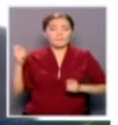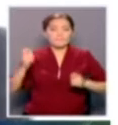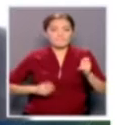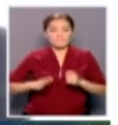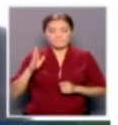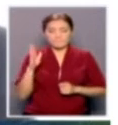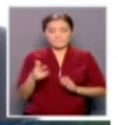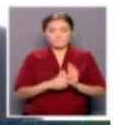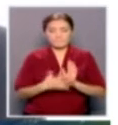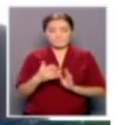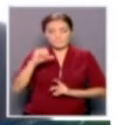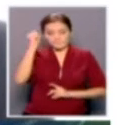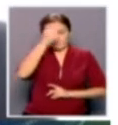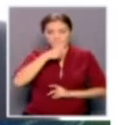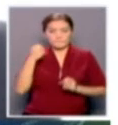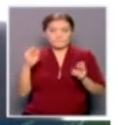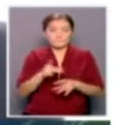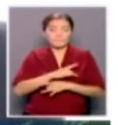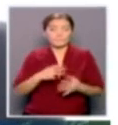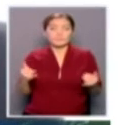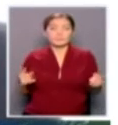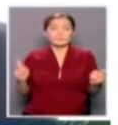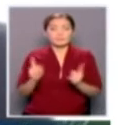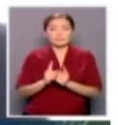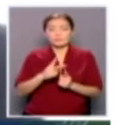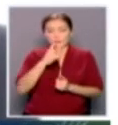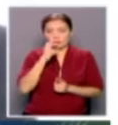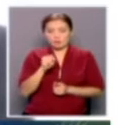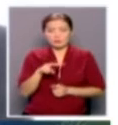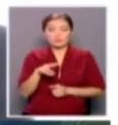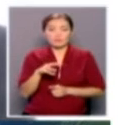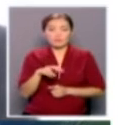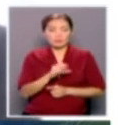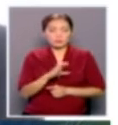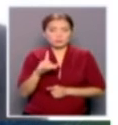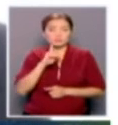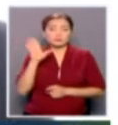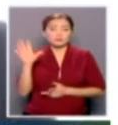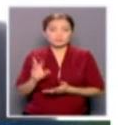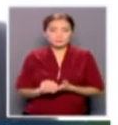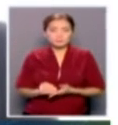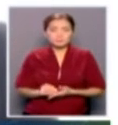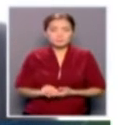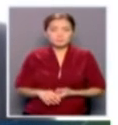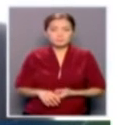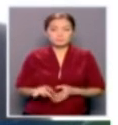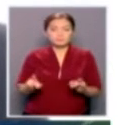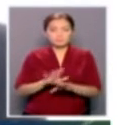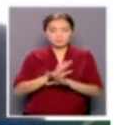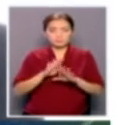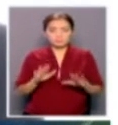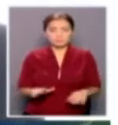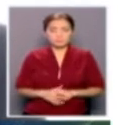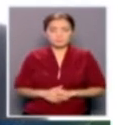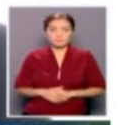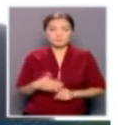бар осы 85 жылдан арналған. Және бүгінгі кездесуде байқағаным Алмас Ахметбекұлы студенттерге жалпы Жұмекен